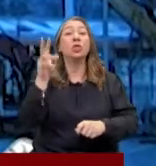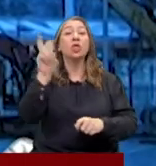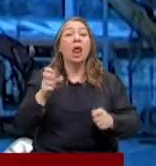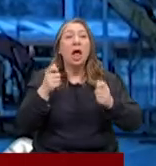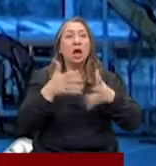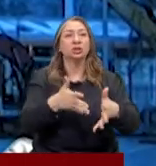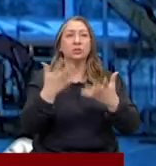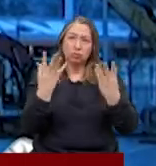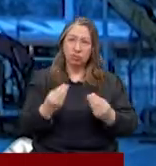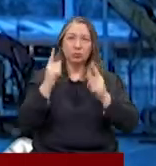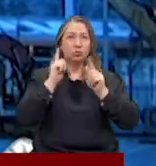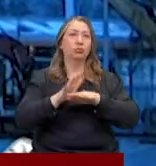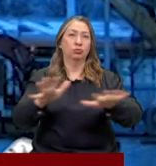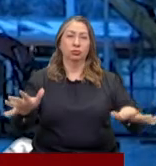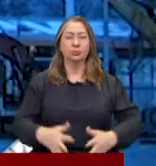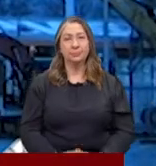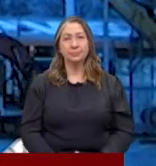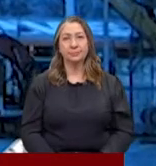duyurdu.